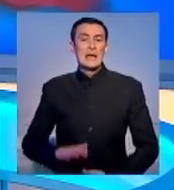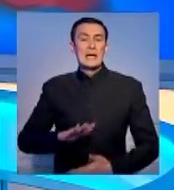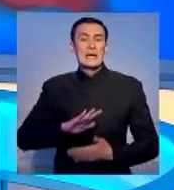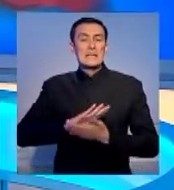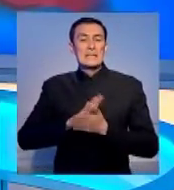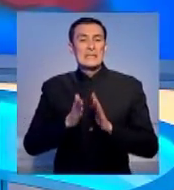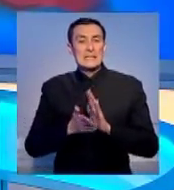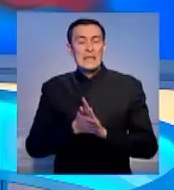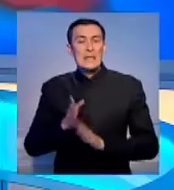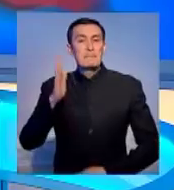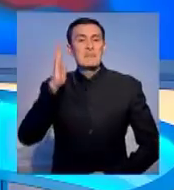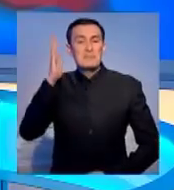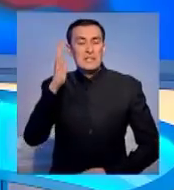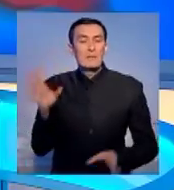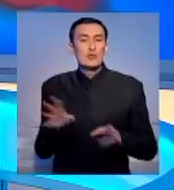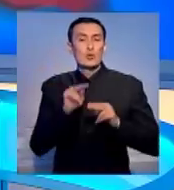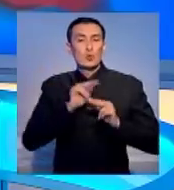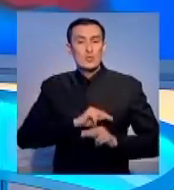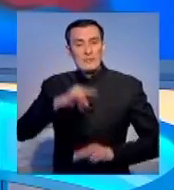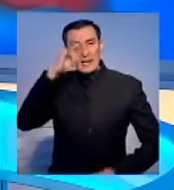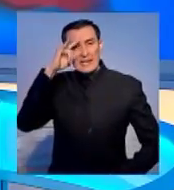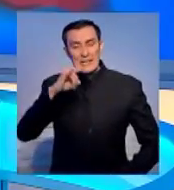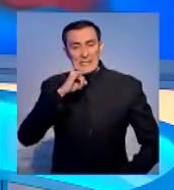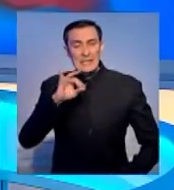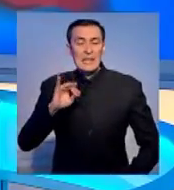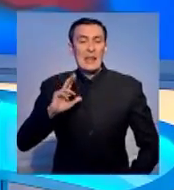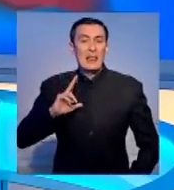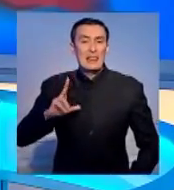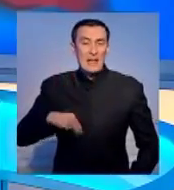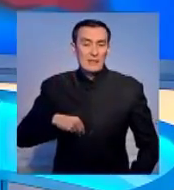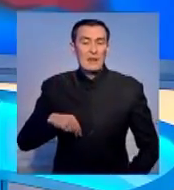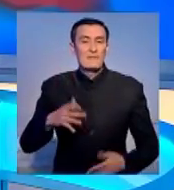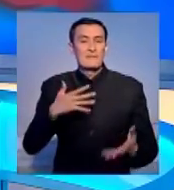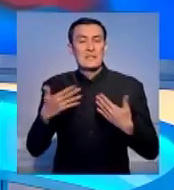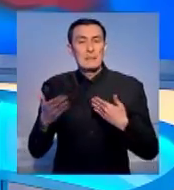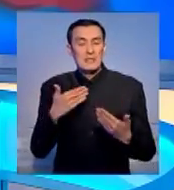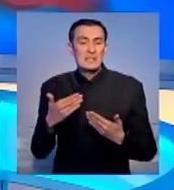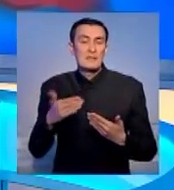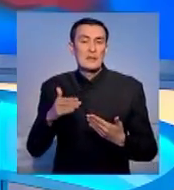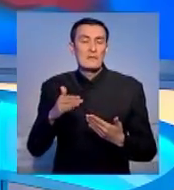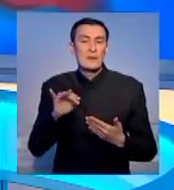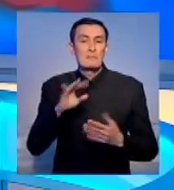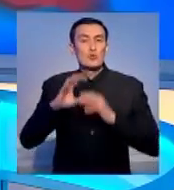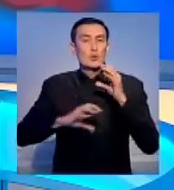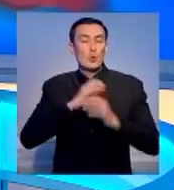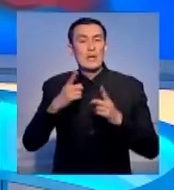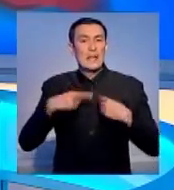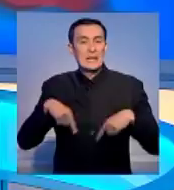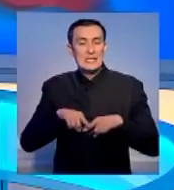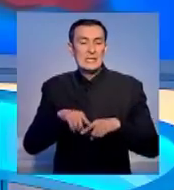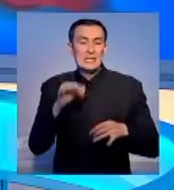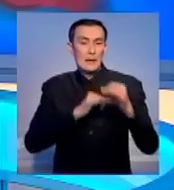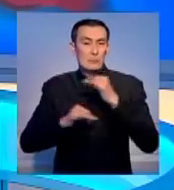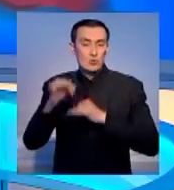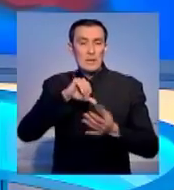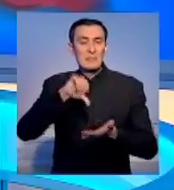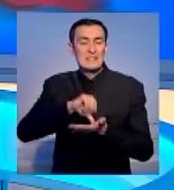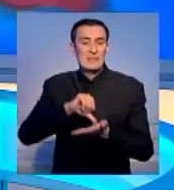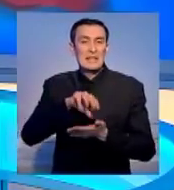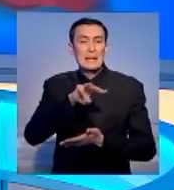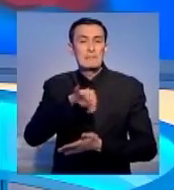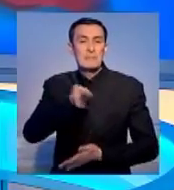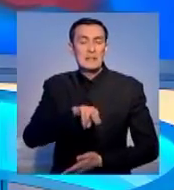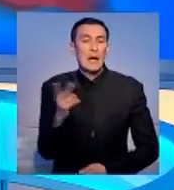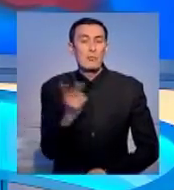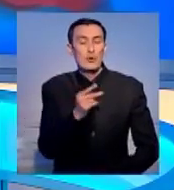Состояние перспективы сотрудничества между Казахстаном и Латвией, взаимодействие сторон в международных организациях обсудили в Риге представители